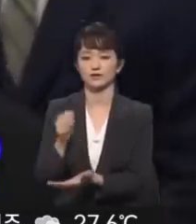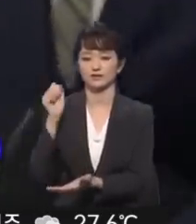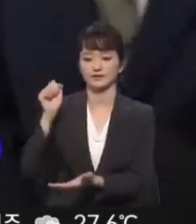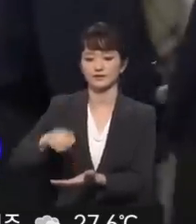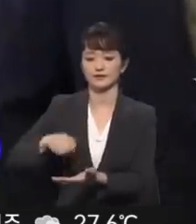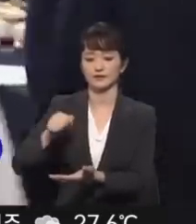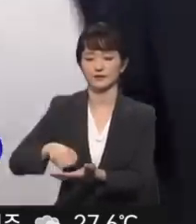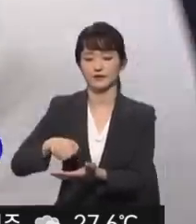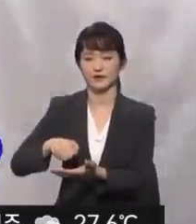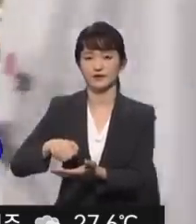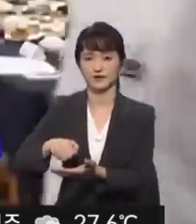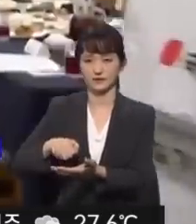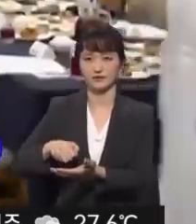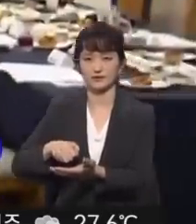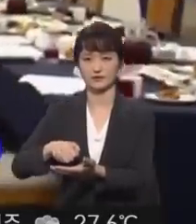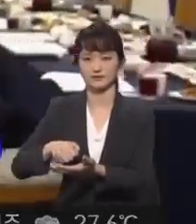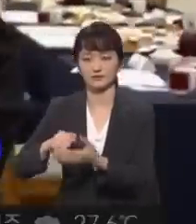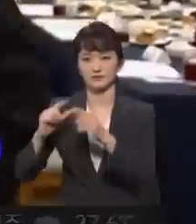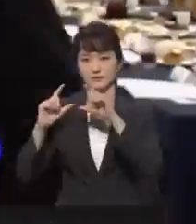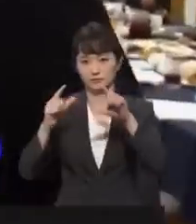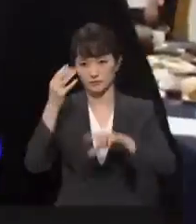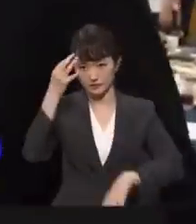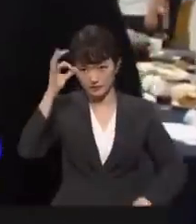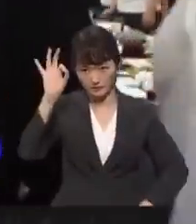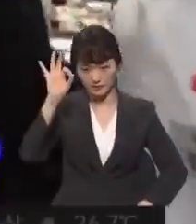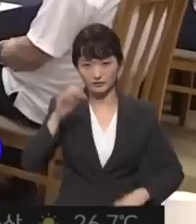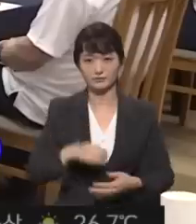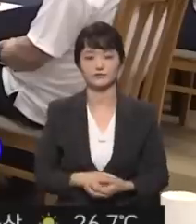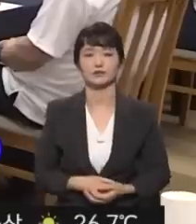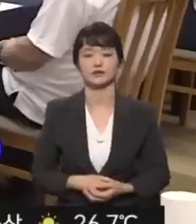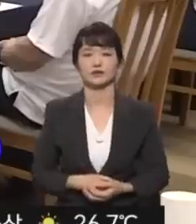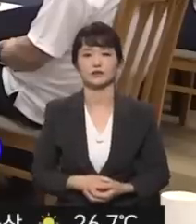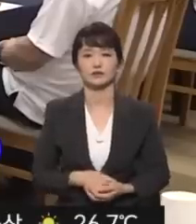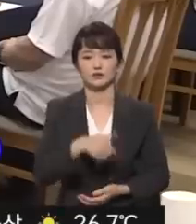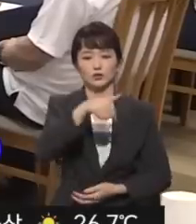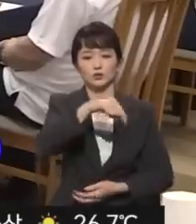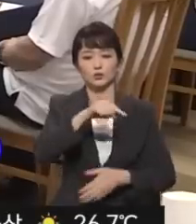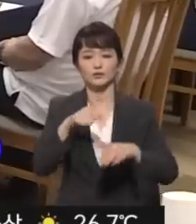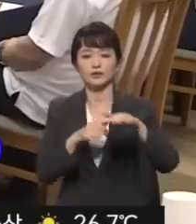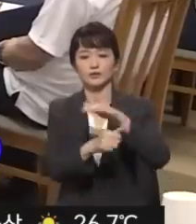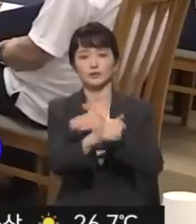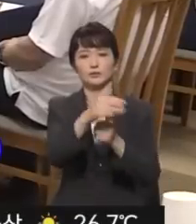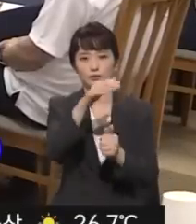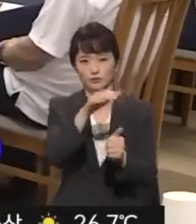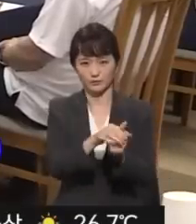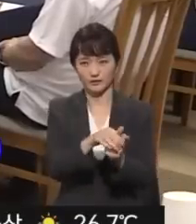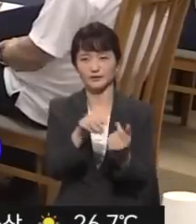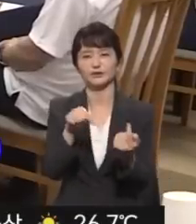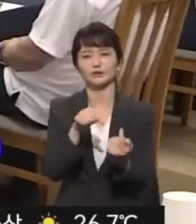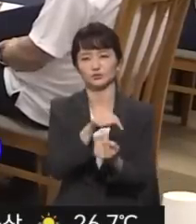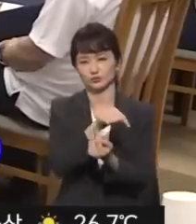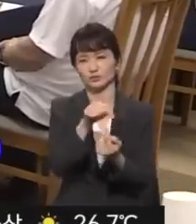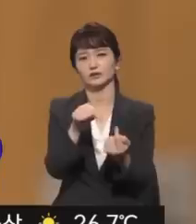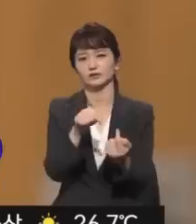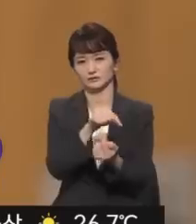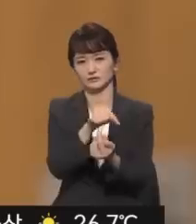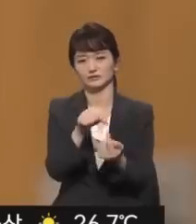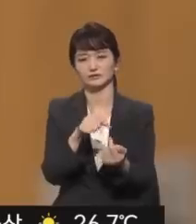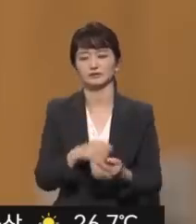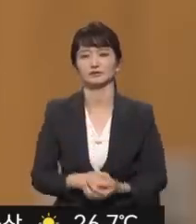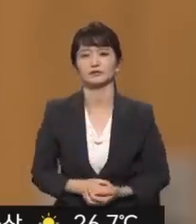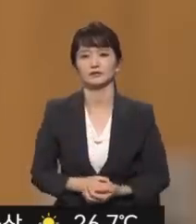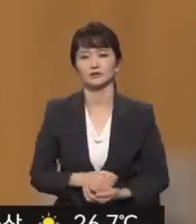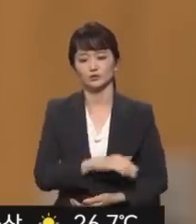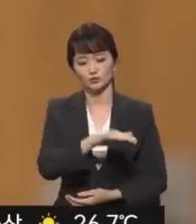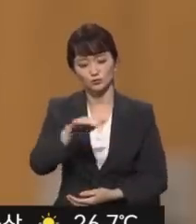승복 안다고 한다면 권성동 직무대행 체제로 가는 게 제가 볼때도 불가피합니다 사실 건성 치우쳐 가는게 저도 좀 연구